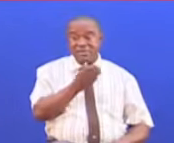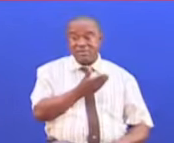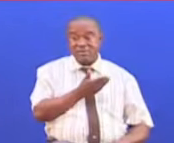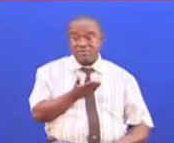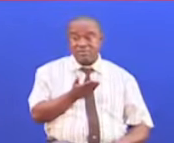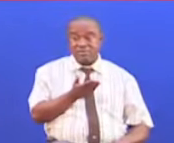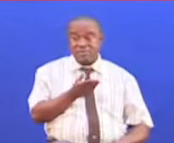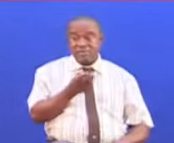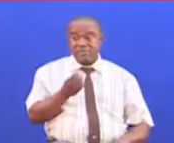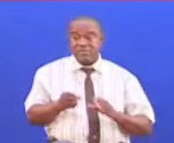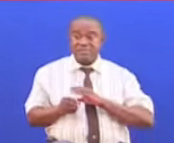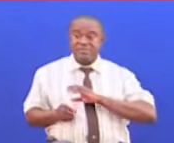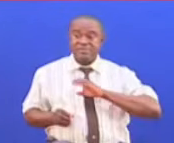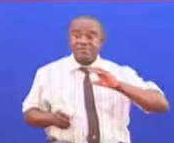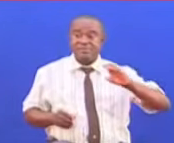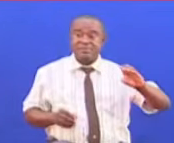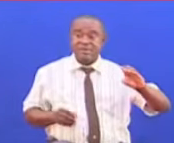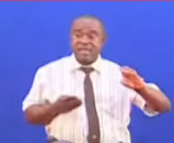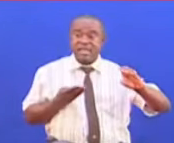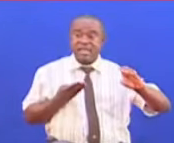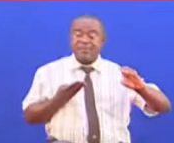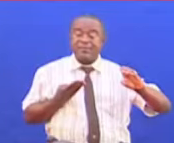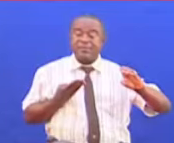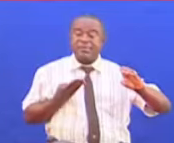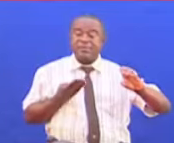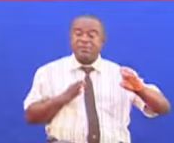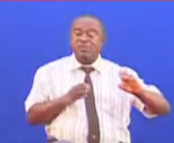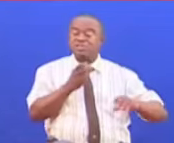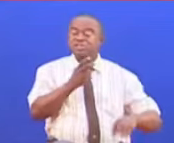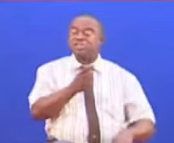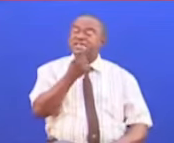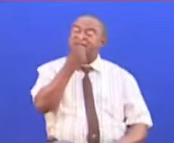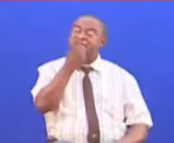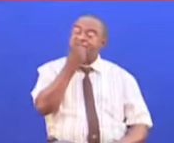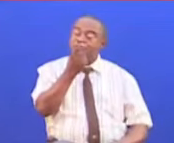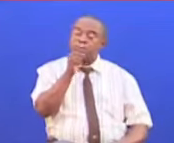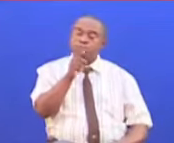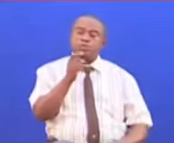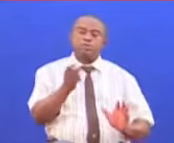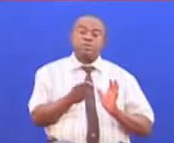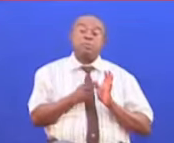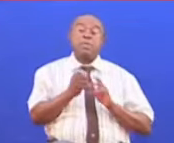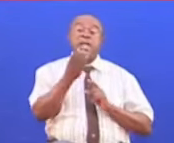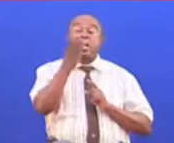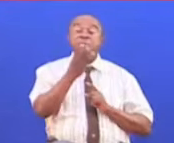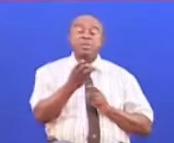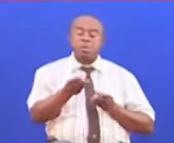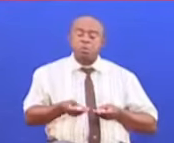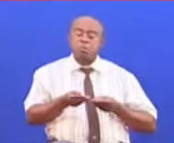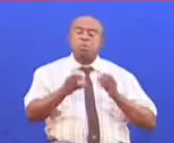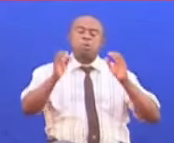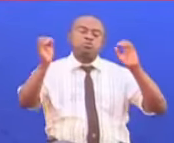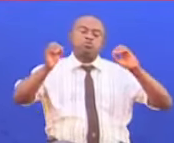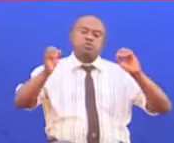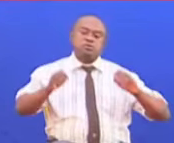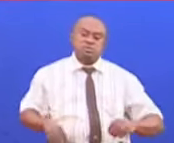haik upa bioni bioni 21.7 Jiji la dar es salaam